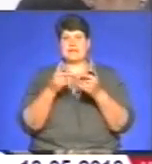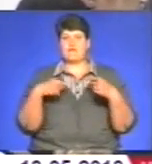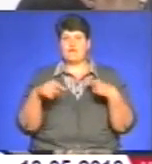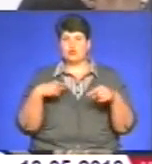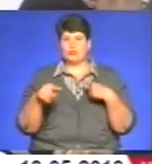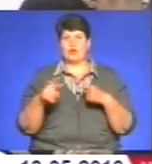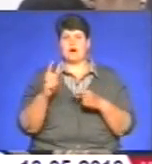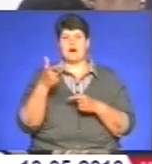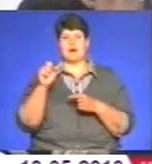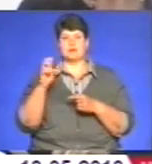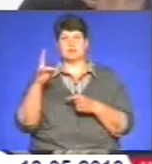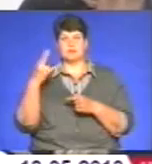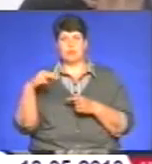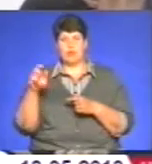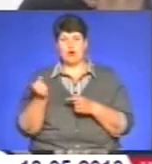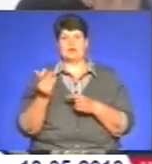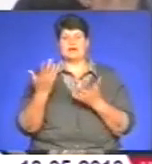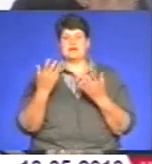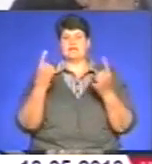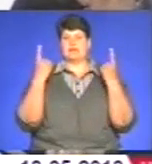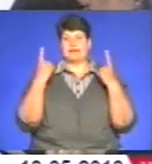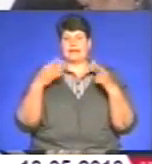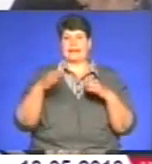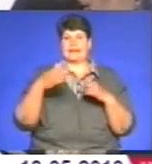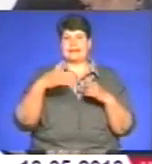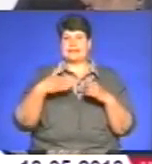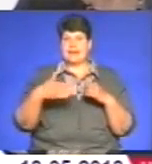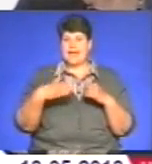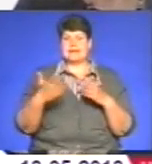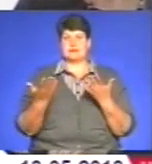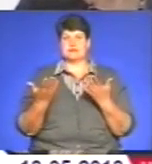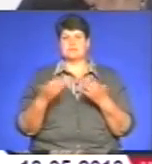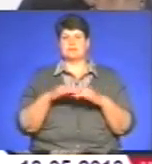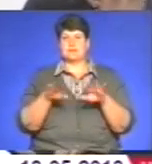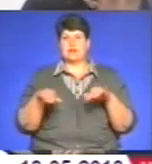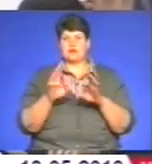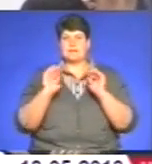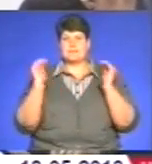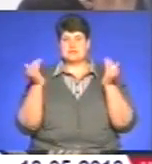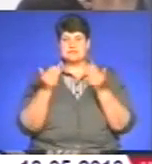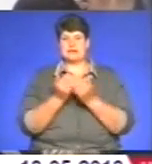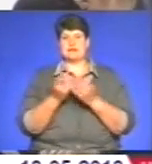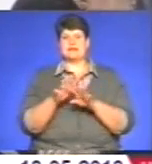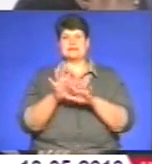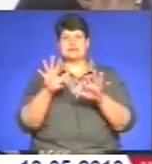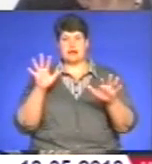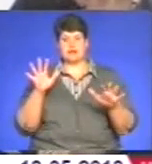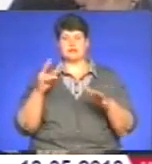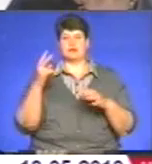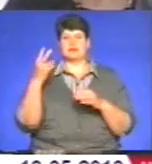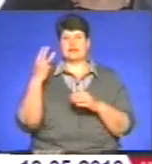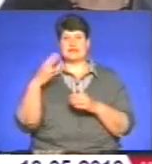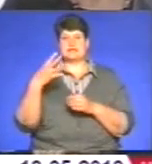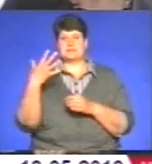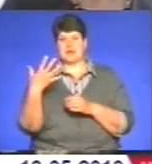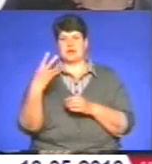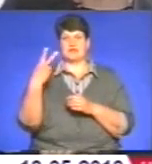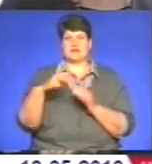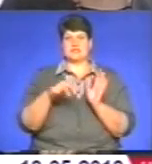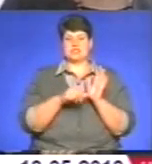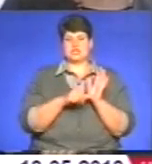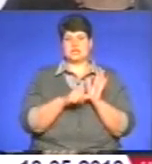і гандбол, і великий теніс з плавательним басейном, зал 25×36. Думаю, що десь ваша школа, якщо вона